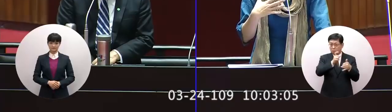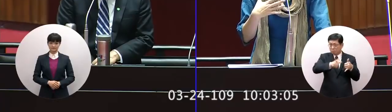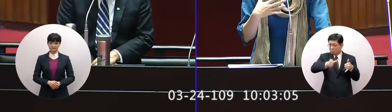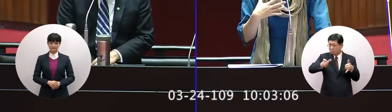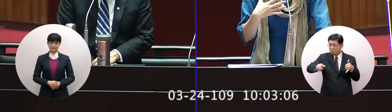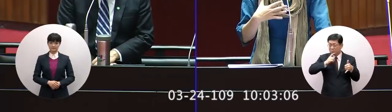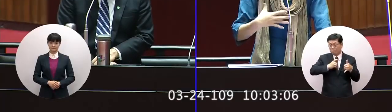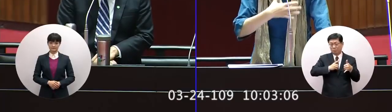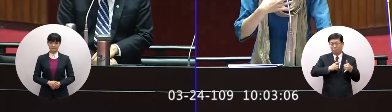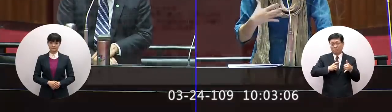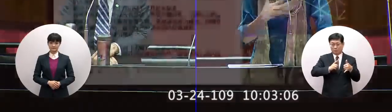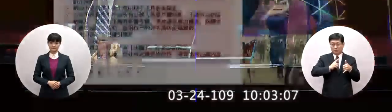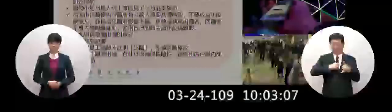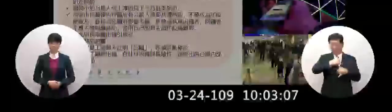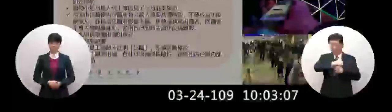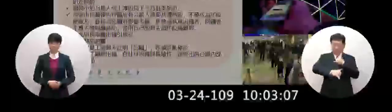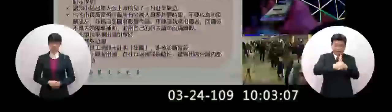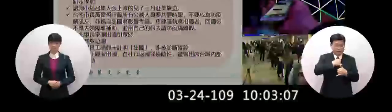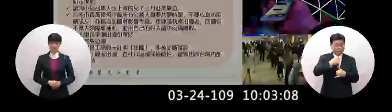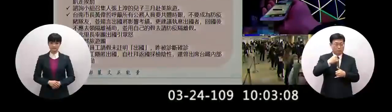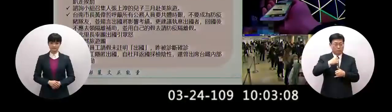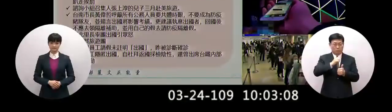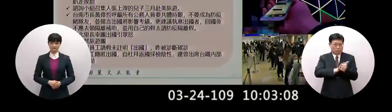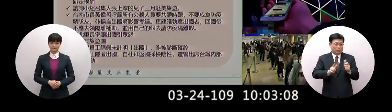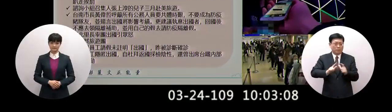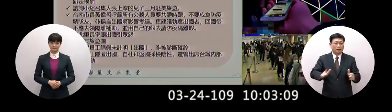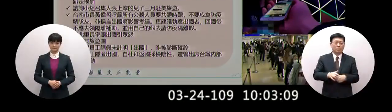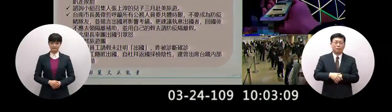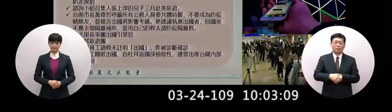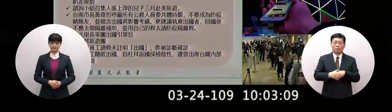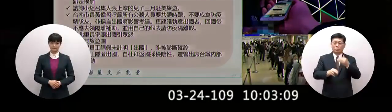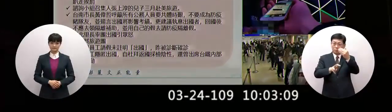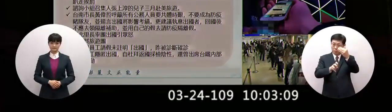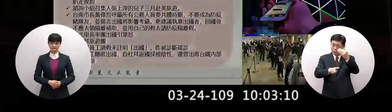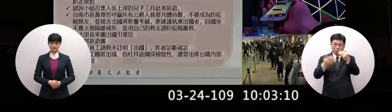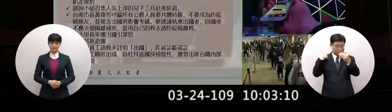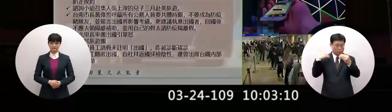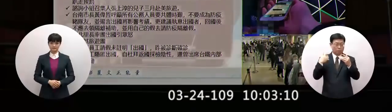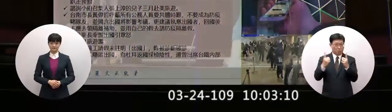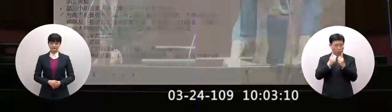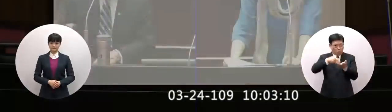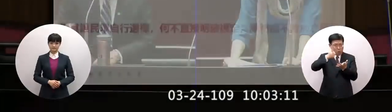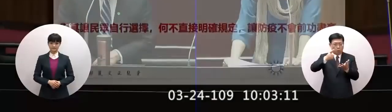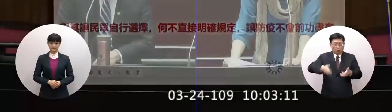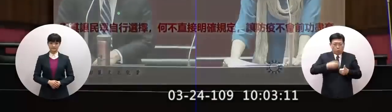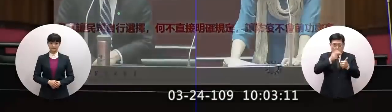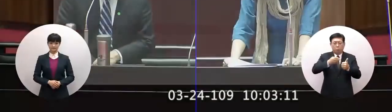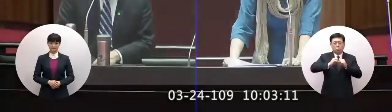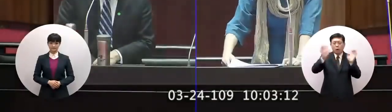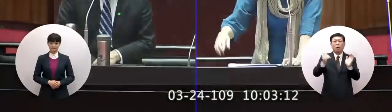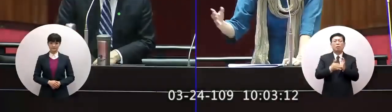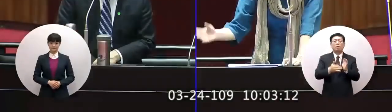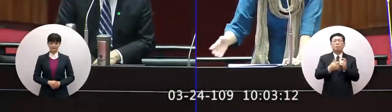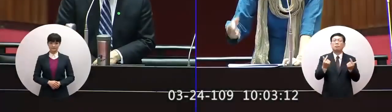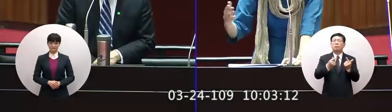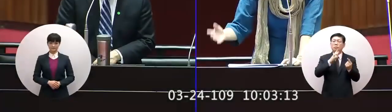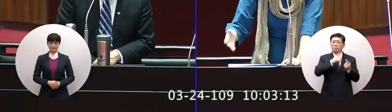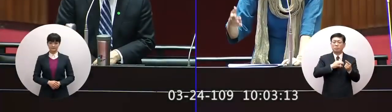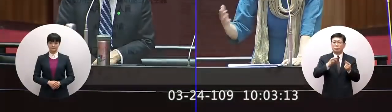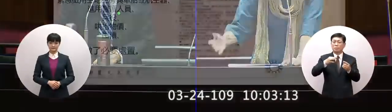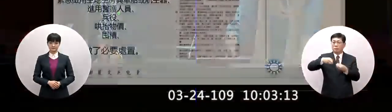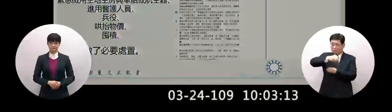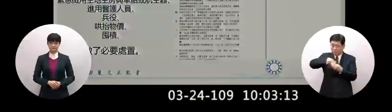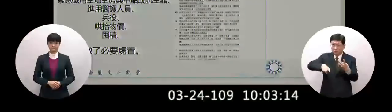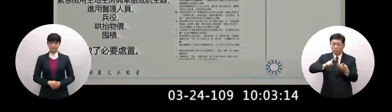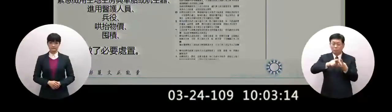个老百姓，我们的生活起居影响都很大。921的时候曾经发布过紧急命令了，内容包括财政、